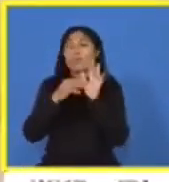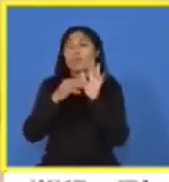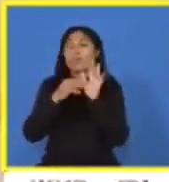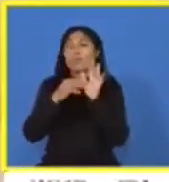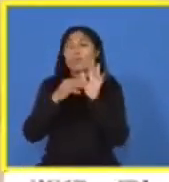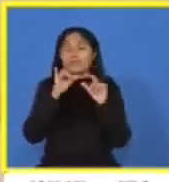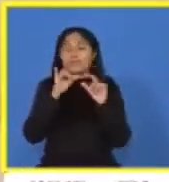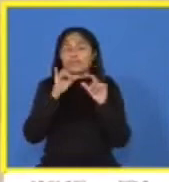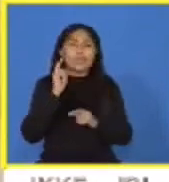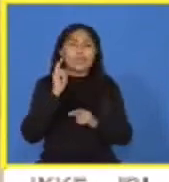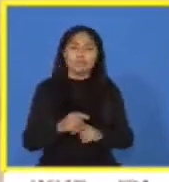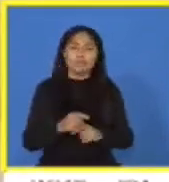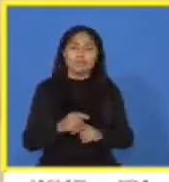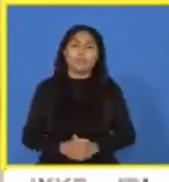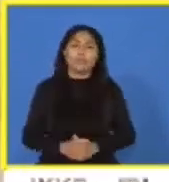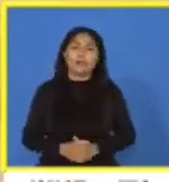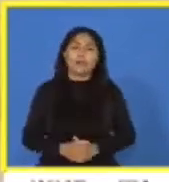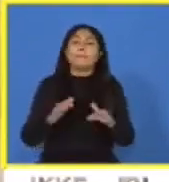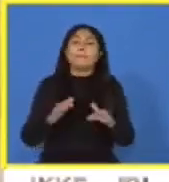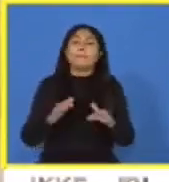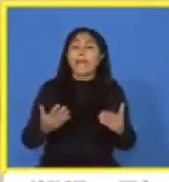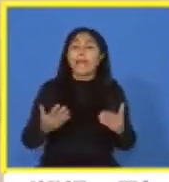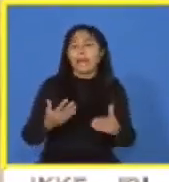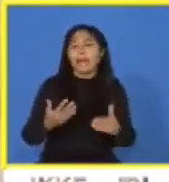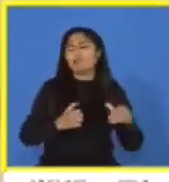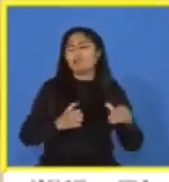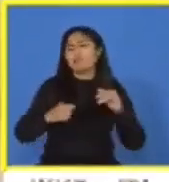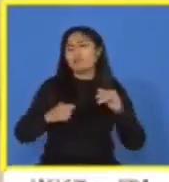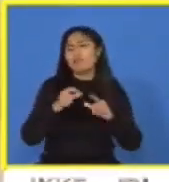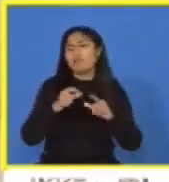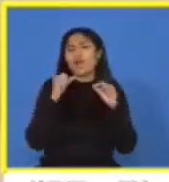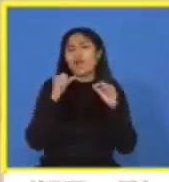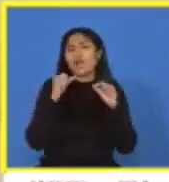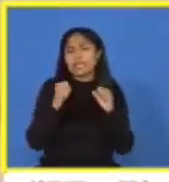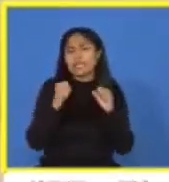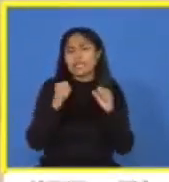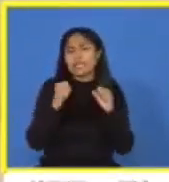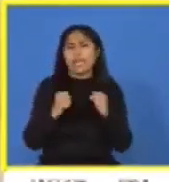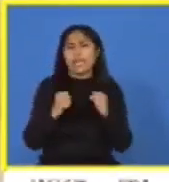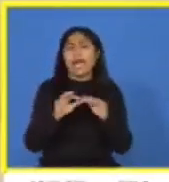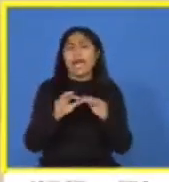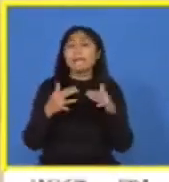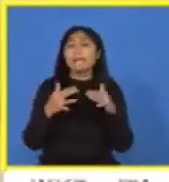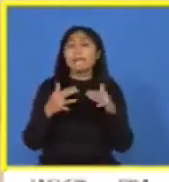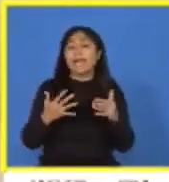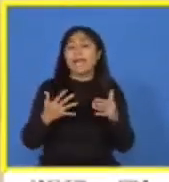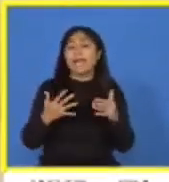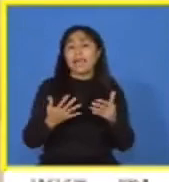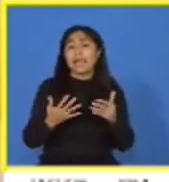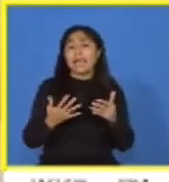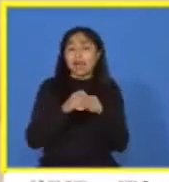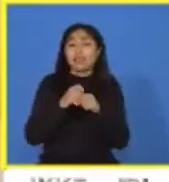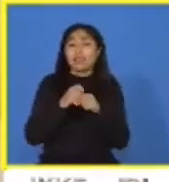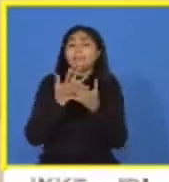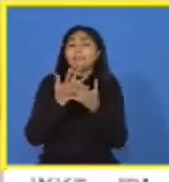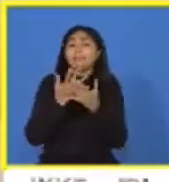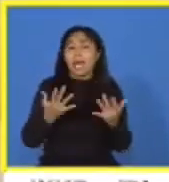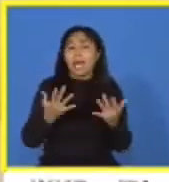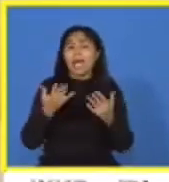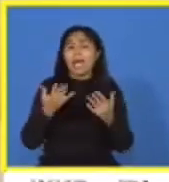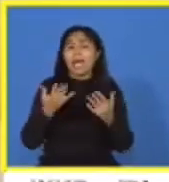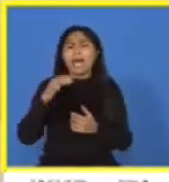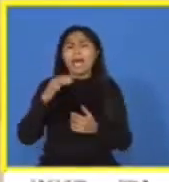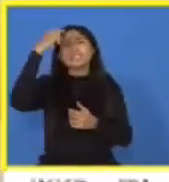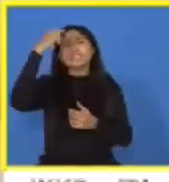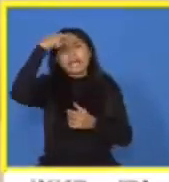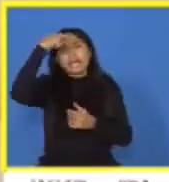tentunya bagaimana menggelorakan protokol kesehatan. Bagaimana membuat masyarakat yang sakit